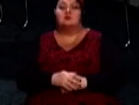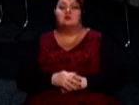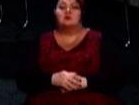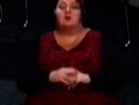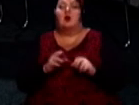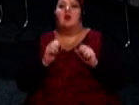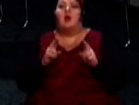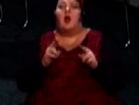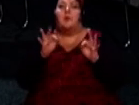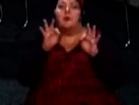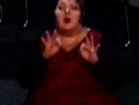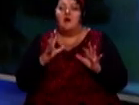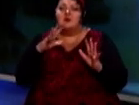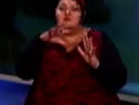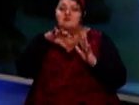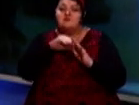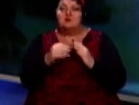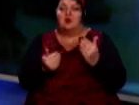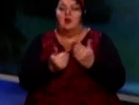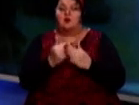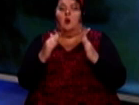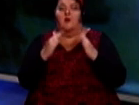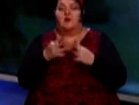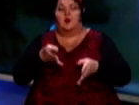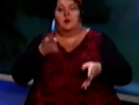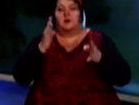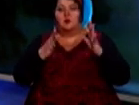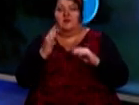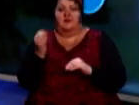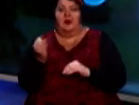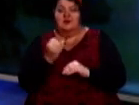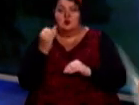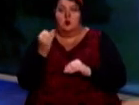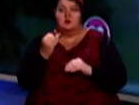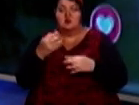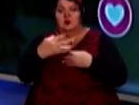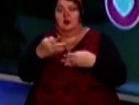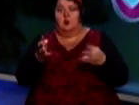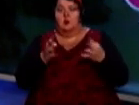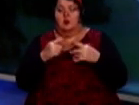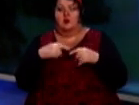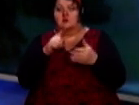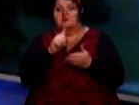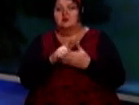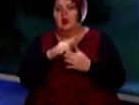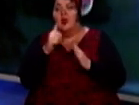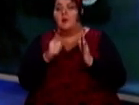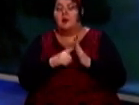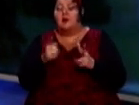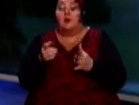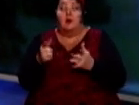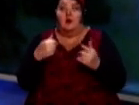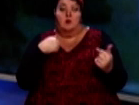Як правильно вписати новобудови в історичний контекст? Ну, я маю сказати, що це питання, над яким б'ються